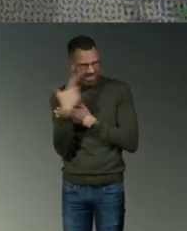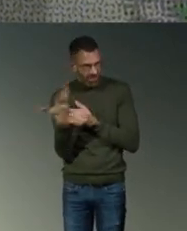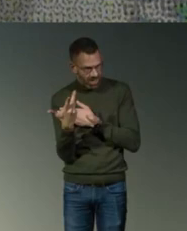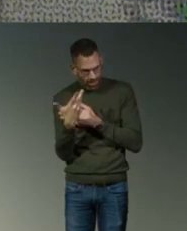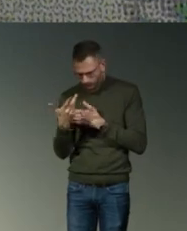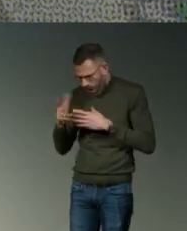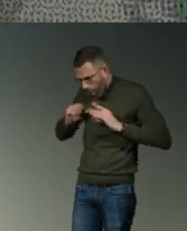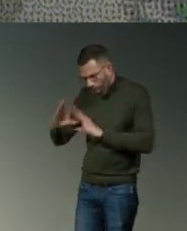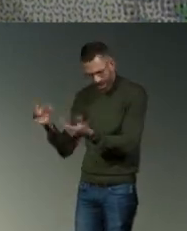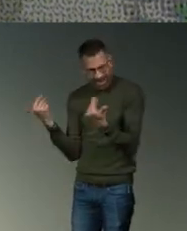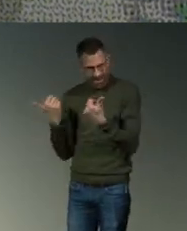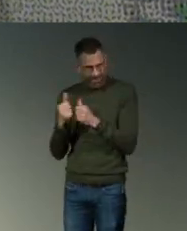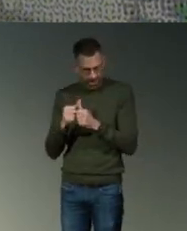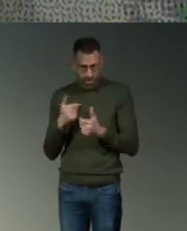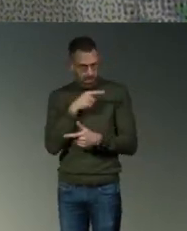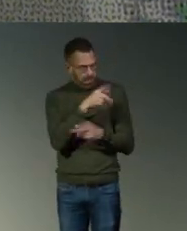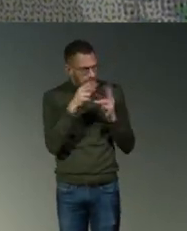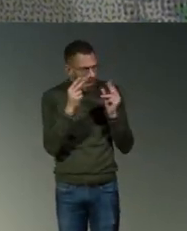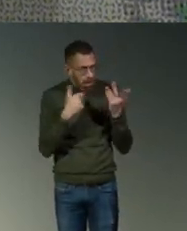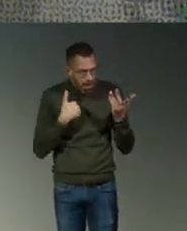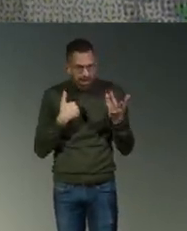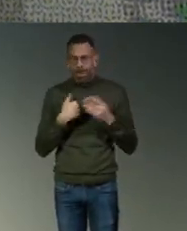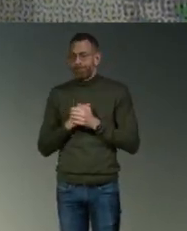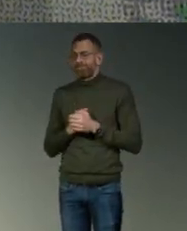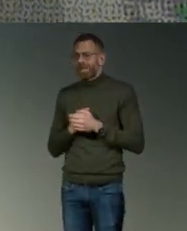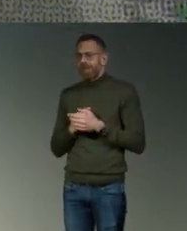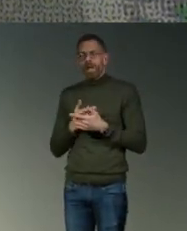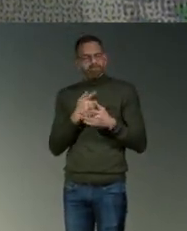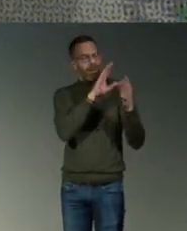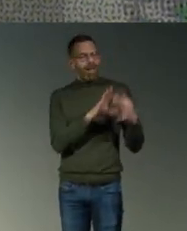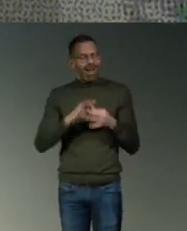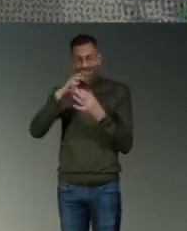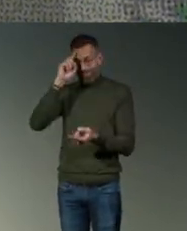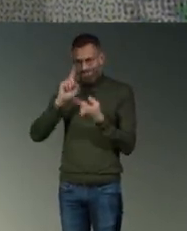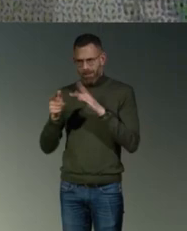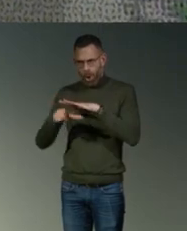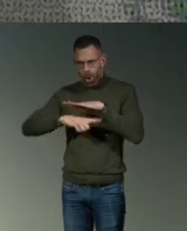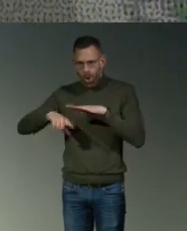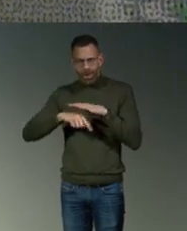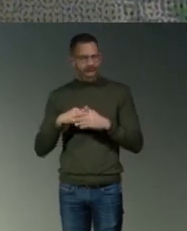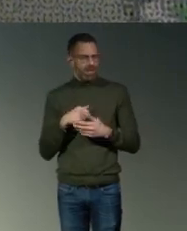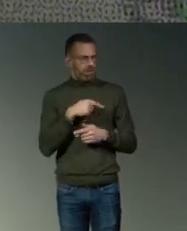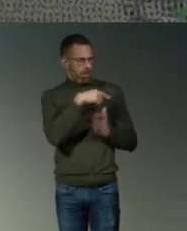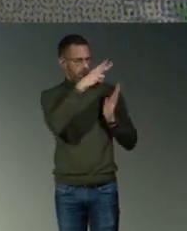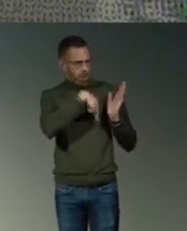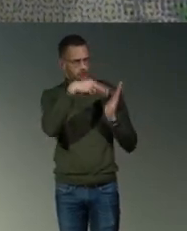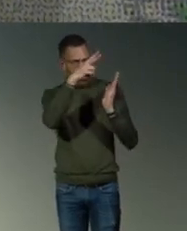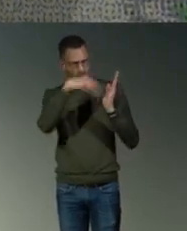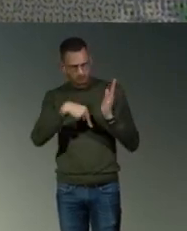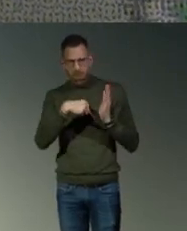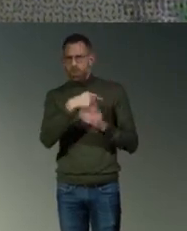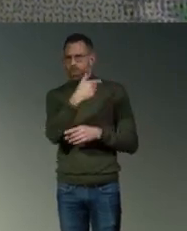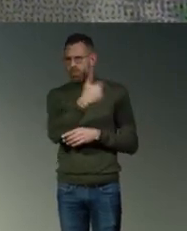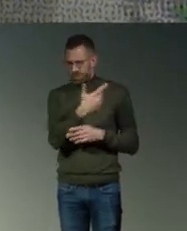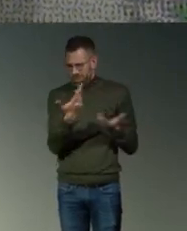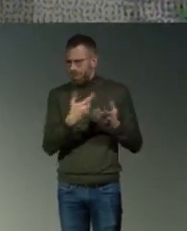vivant. Pour continuer sur la question du langage, moi, il me semblait qu'un des enjeux en vous lisant, on entendait le